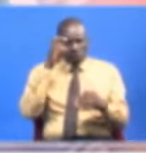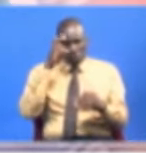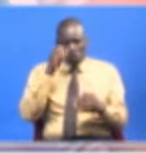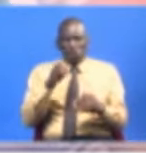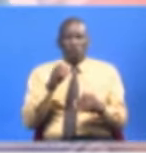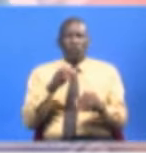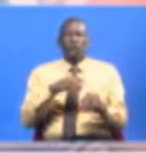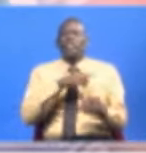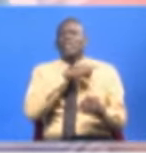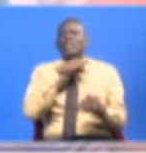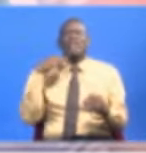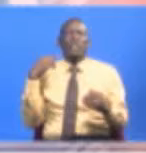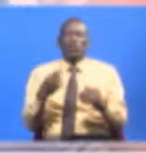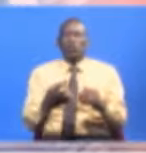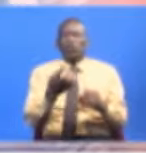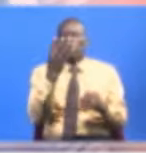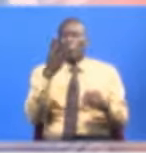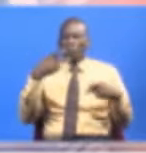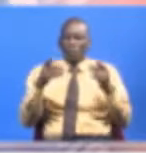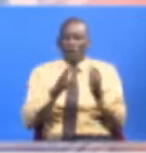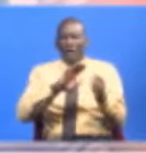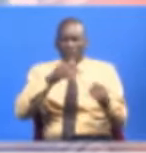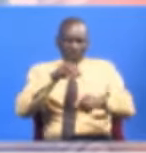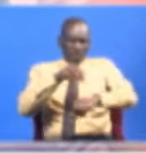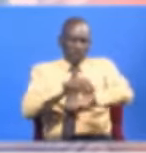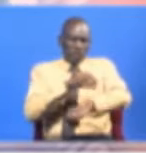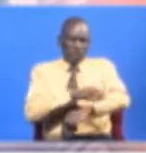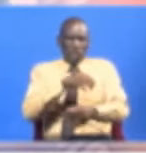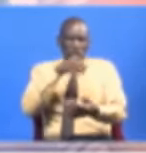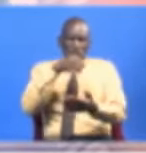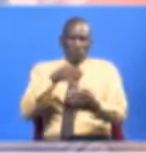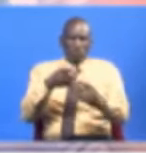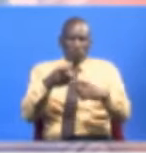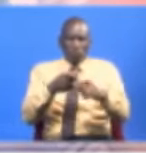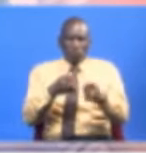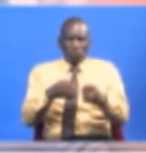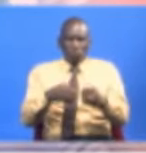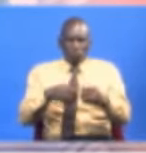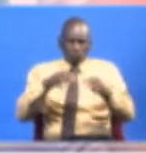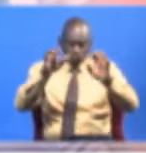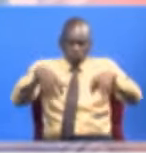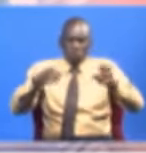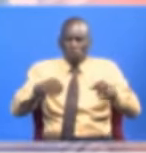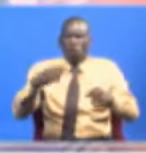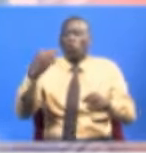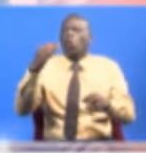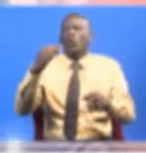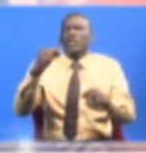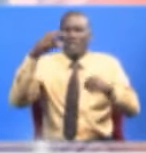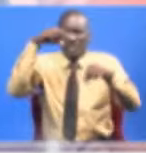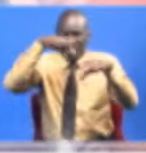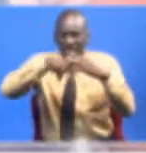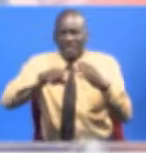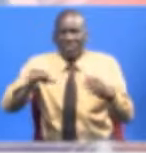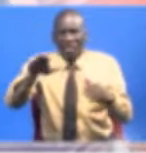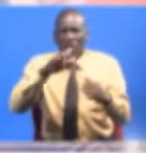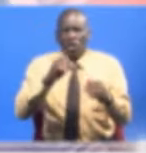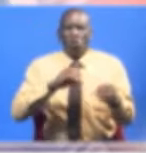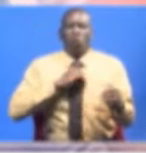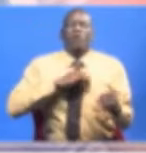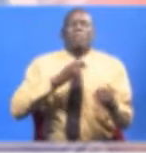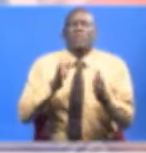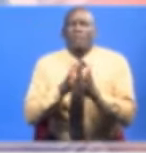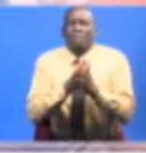kuuliwa kwa watu wane na wengine kujeruhiwa, ikiwa ni kutokana na kuchimba dhahabu ndani ya migodi iliyopo chini ya umiliki wa raia